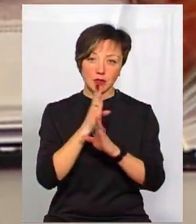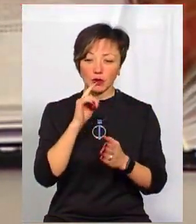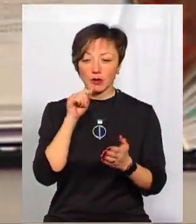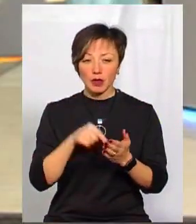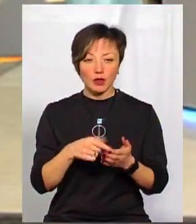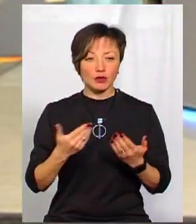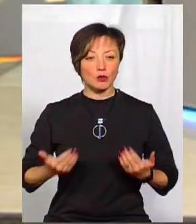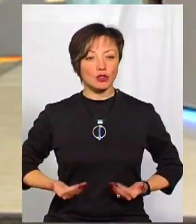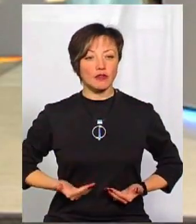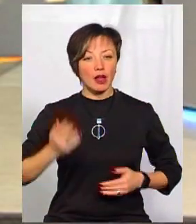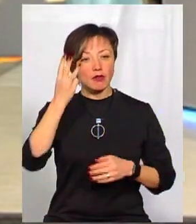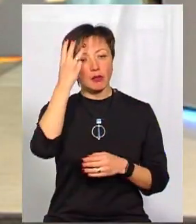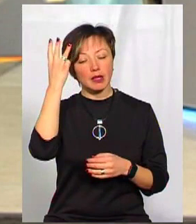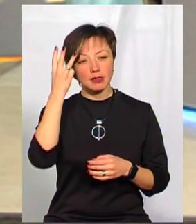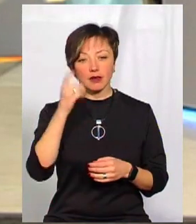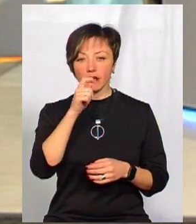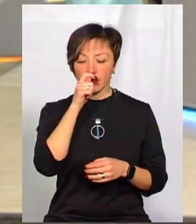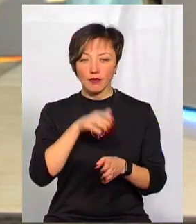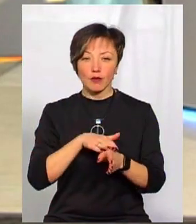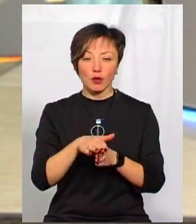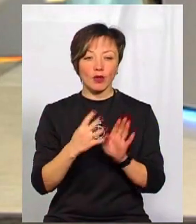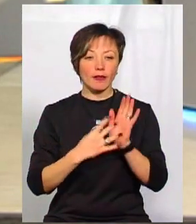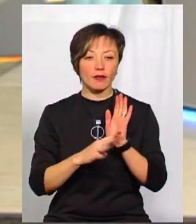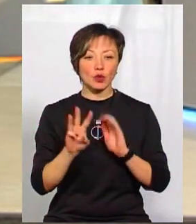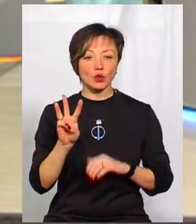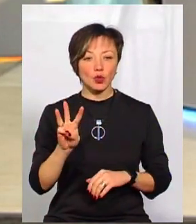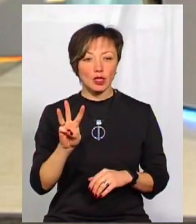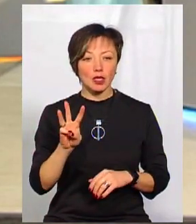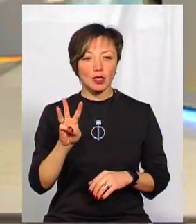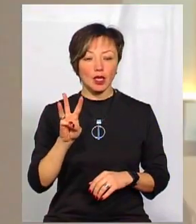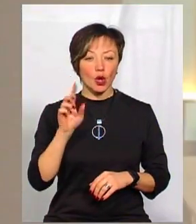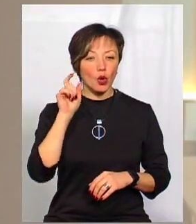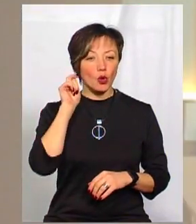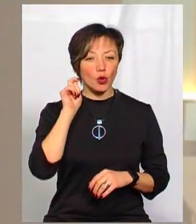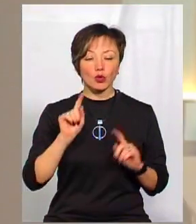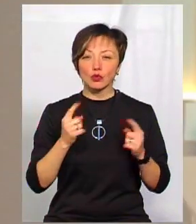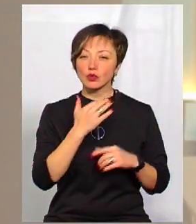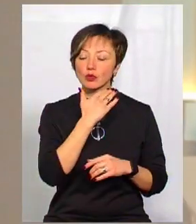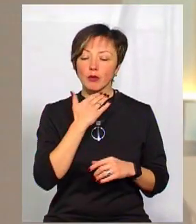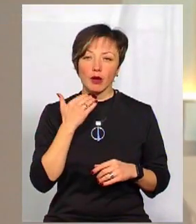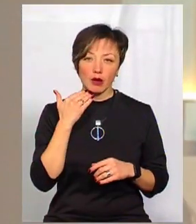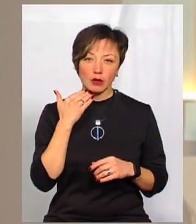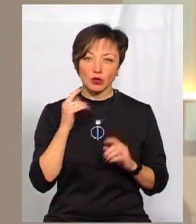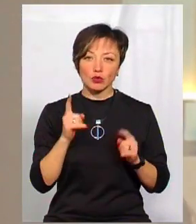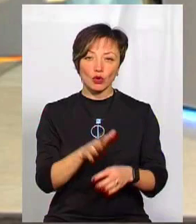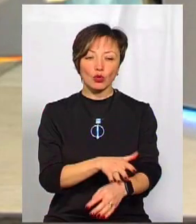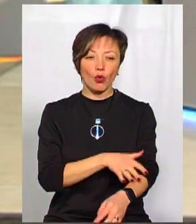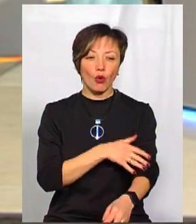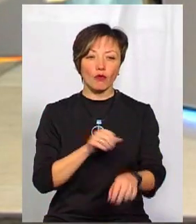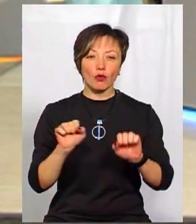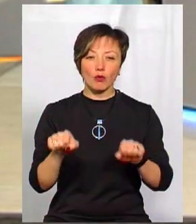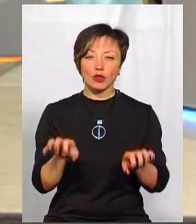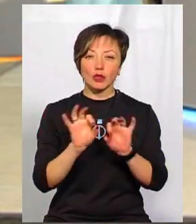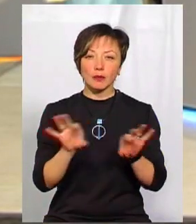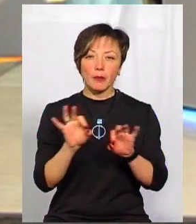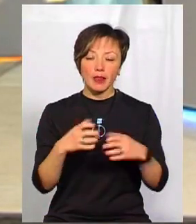зараз проживає у Хмельницькому. В квітні йому виповнюється 93. Він дуже багато і дуже довго може говорити